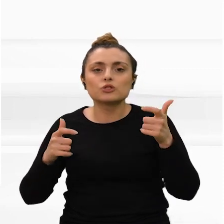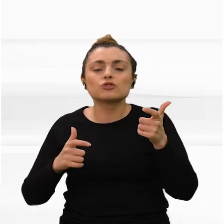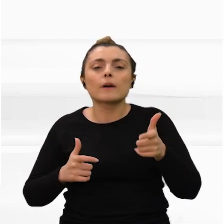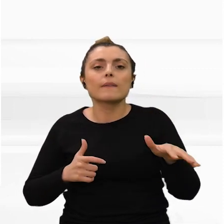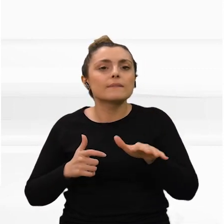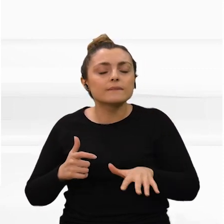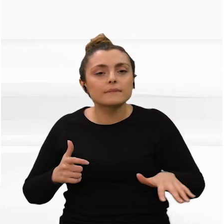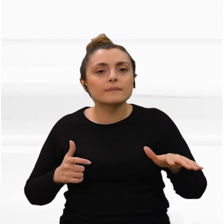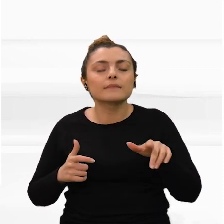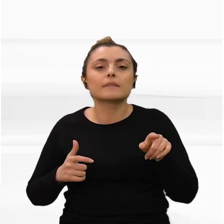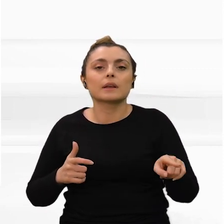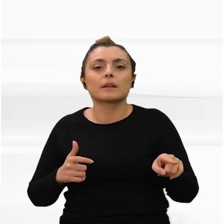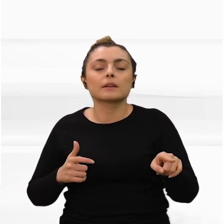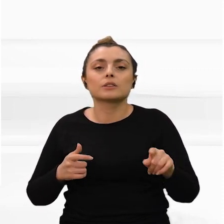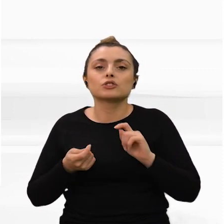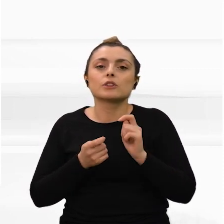çevreyi